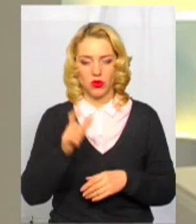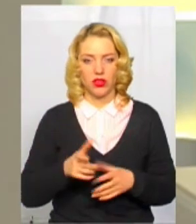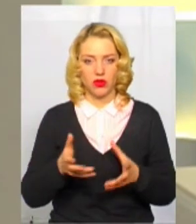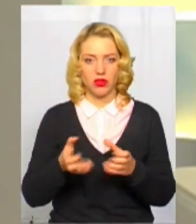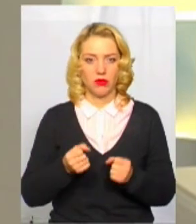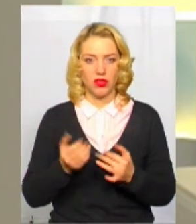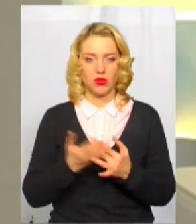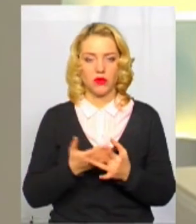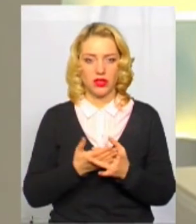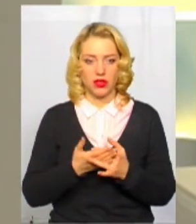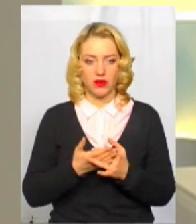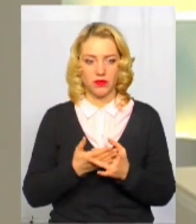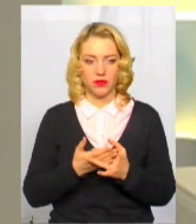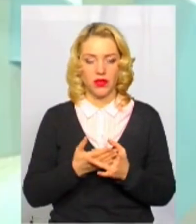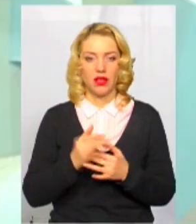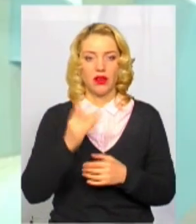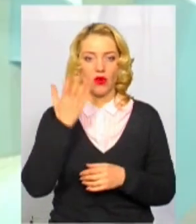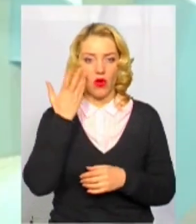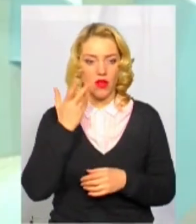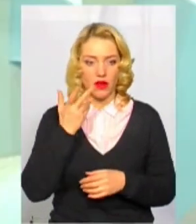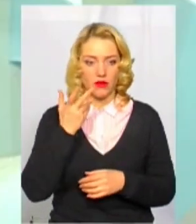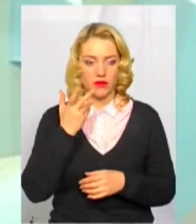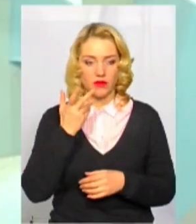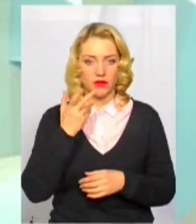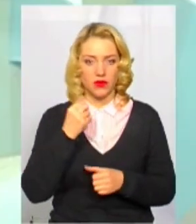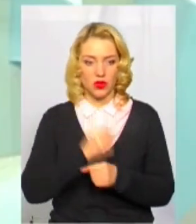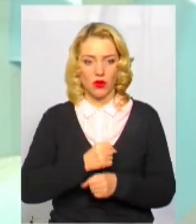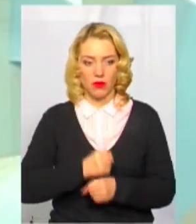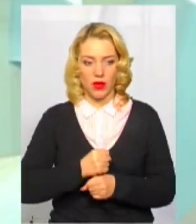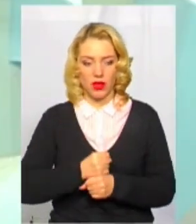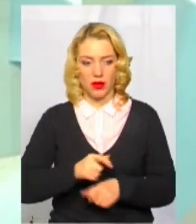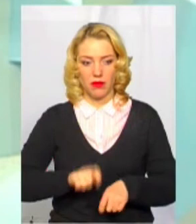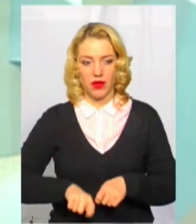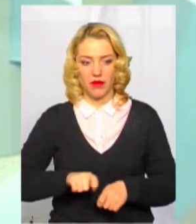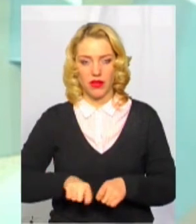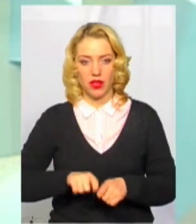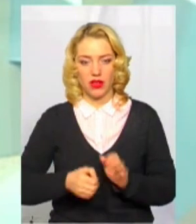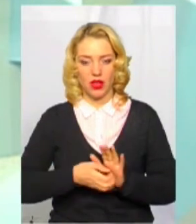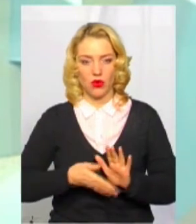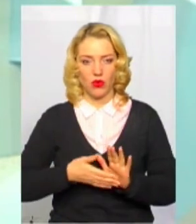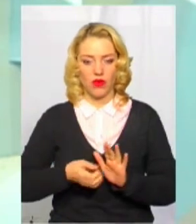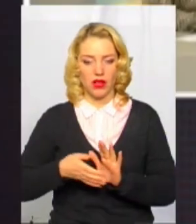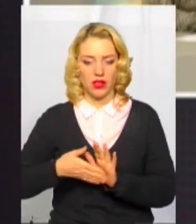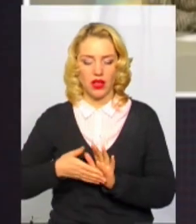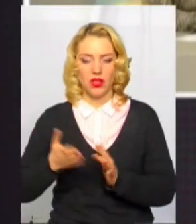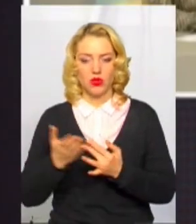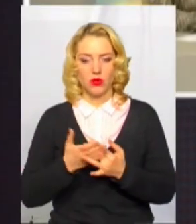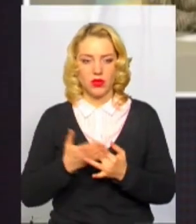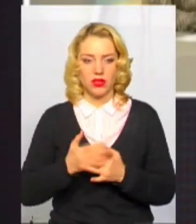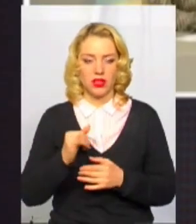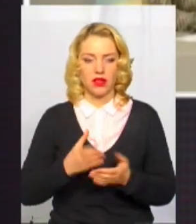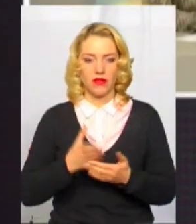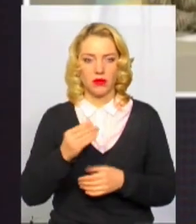отримала субсидії, і коли зробили перевірку нарахування субсидії і виплату, вийшло, що людина